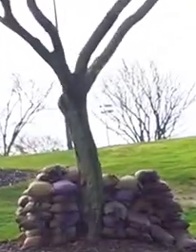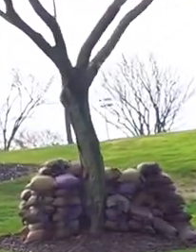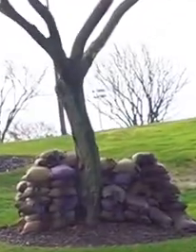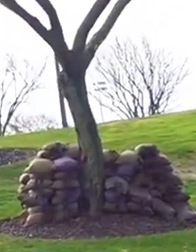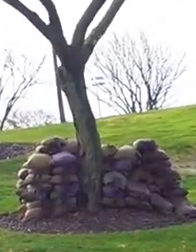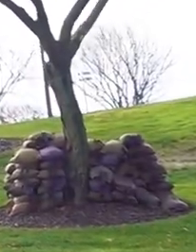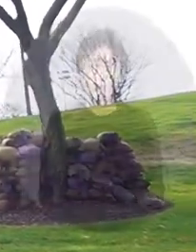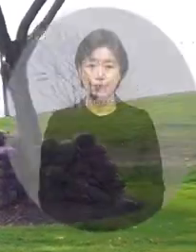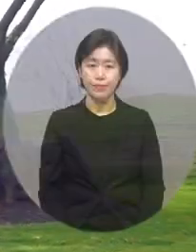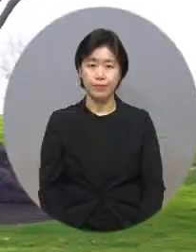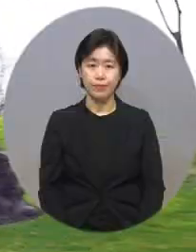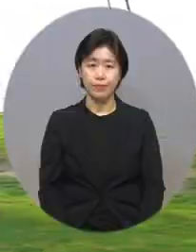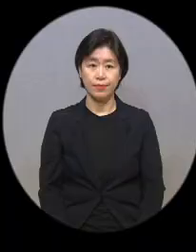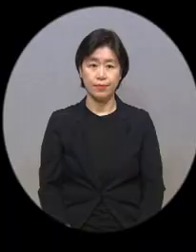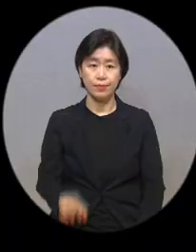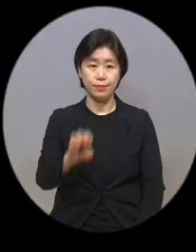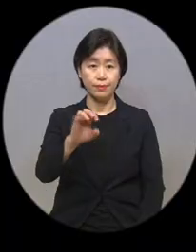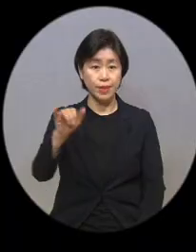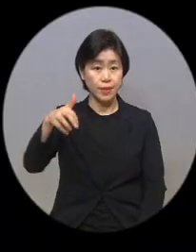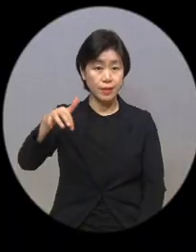자, 피칭 주세요. 피칭.